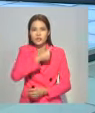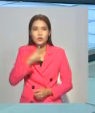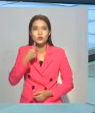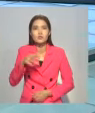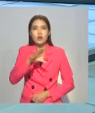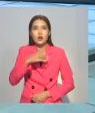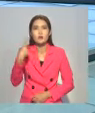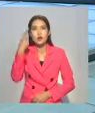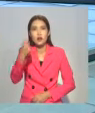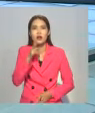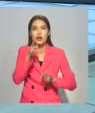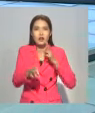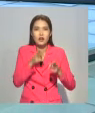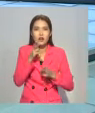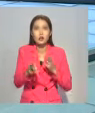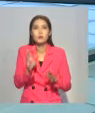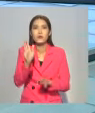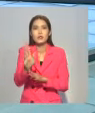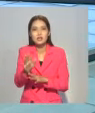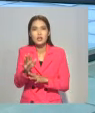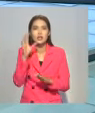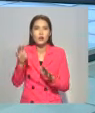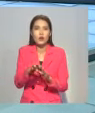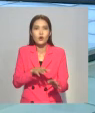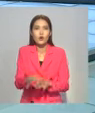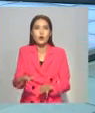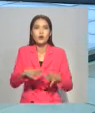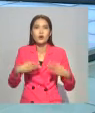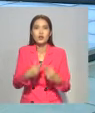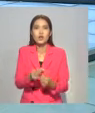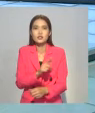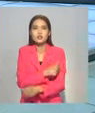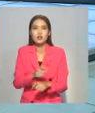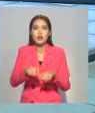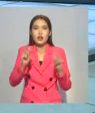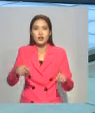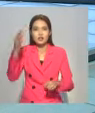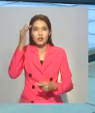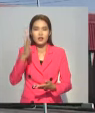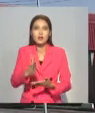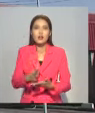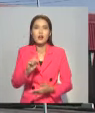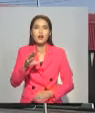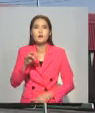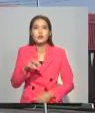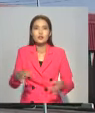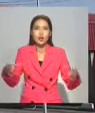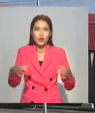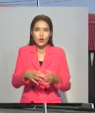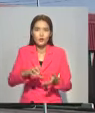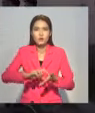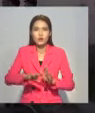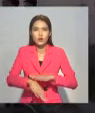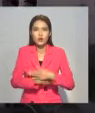келеді. Биыл олардың талап тілегі орындалып, ауданда отбасылық дәрігерлік амбулатория ашылмақшы. Аманат партиясының мүшелері